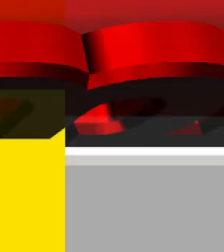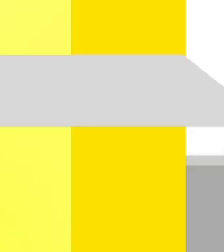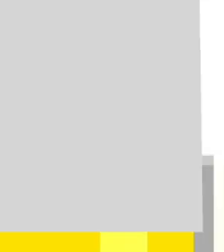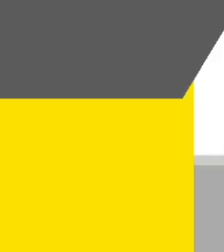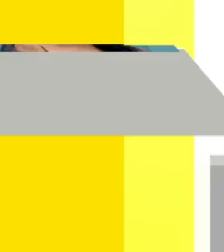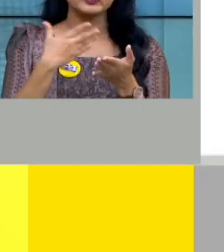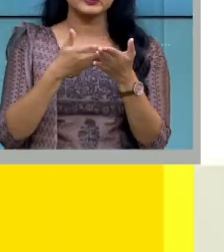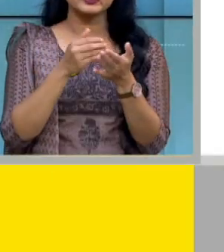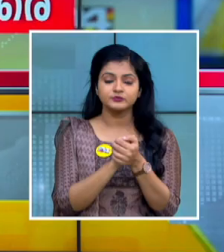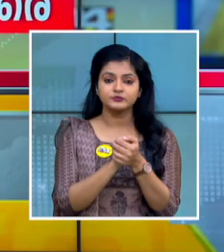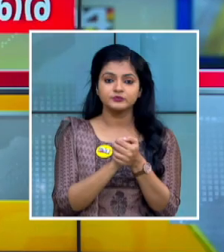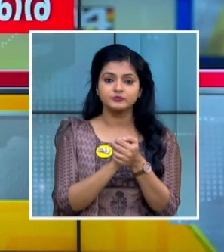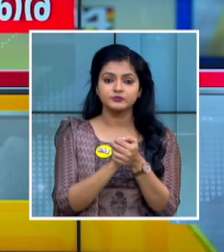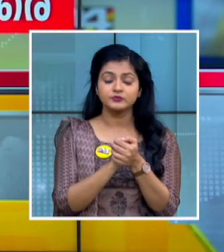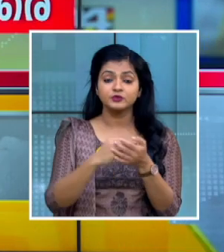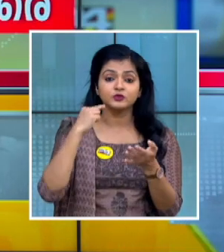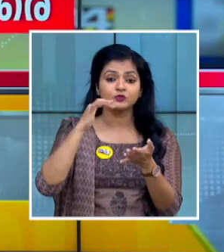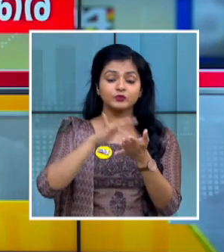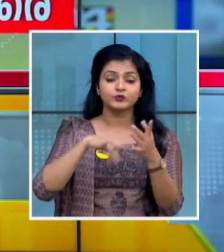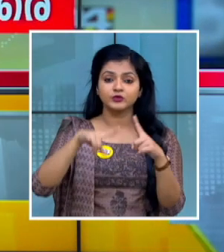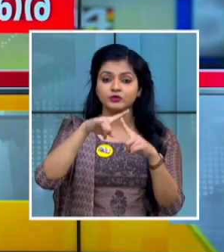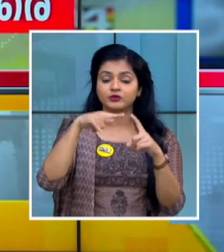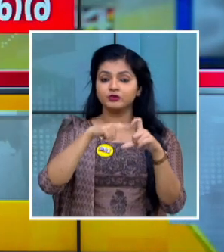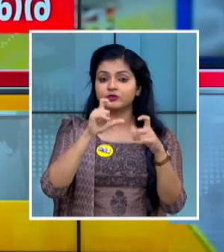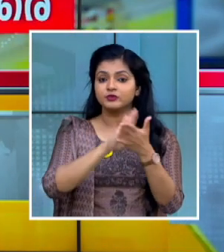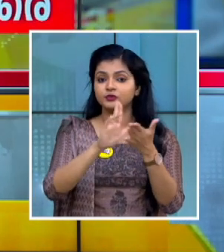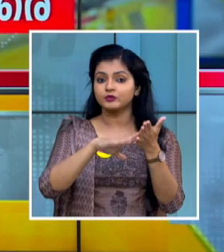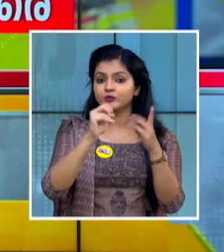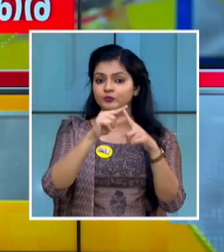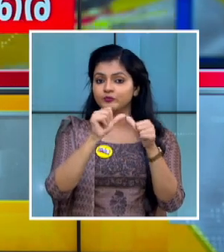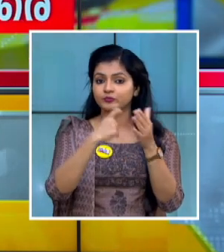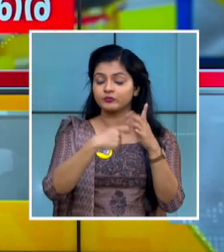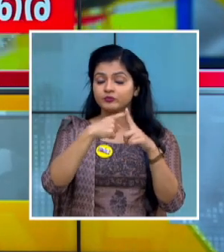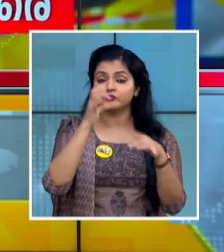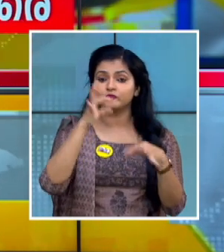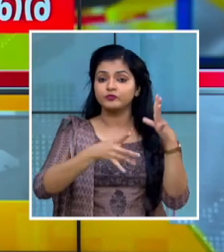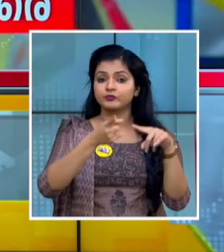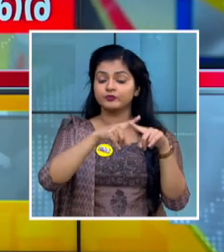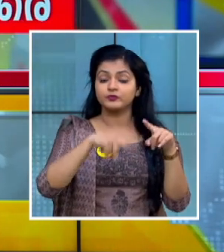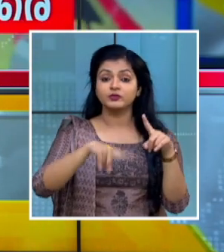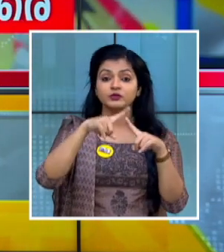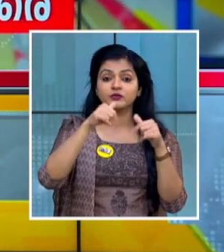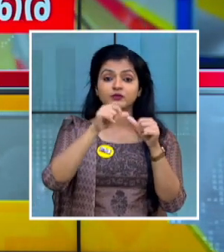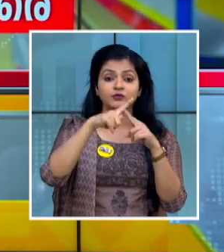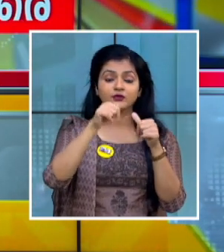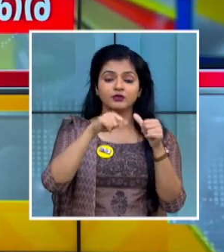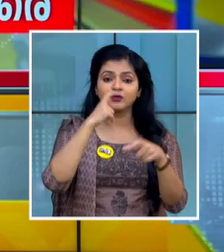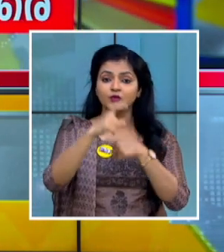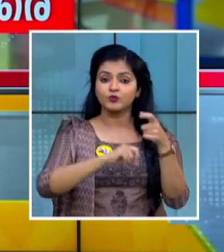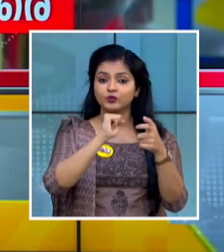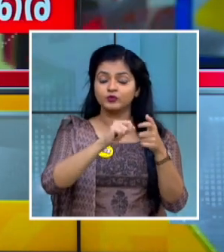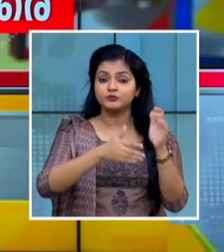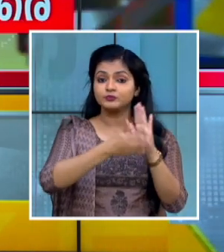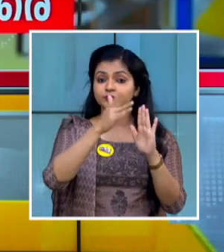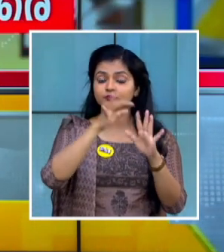വിവരങ്ങൾ പങ്കുവച്ചത്. തിരുവനന്തപുരം ടെക്നോ പാർക്കിൽ തീപിടുത്തം. ടാറ്റ എലക്സി കമ്പനിയുടെ കെട്ടിടത്തിലാണ്